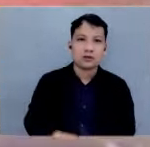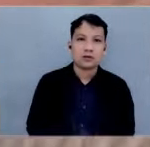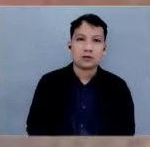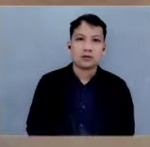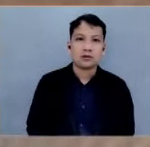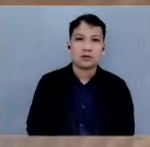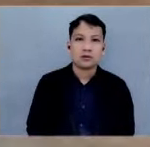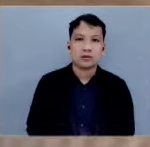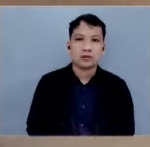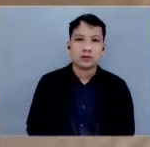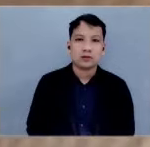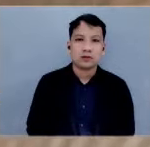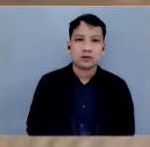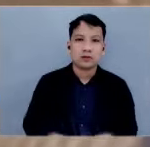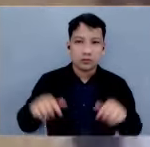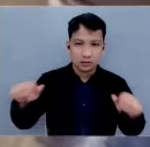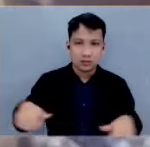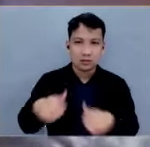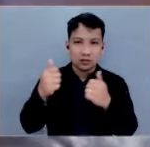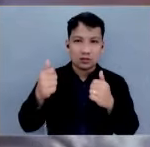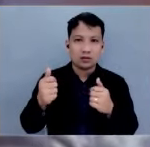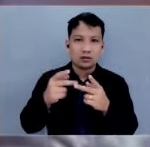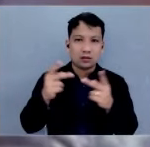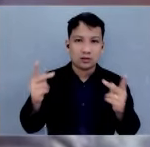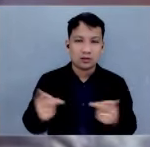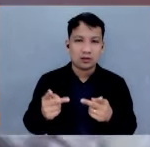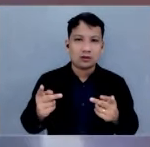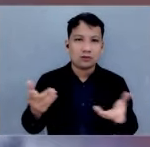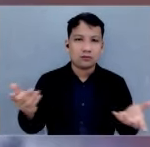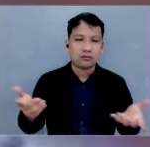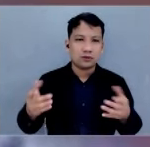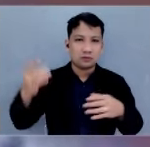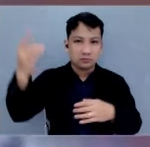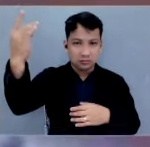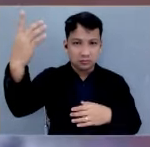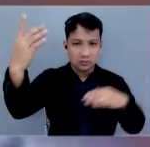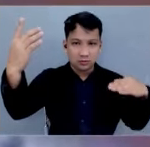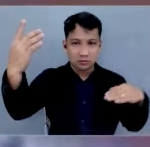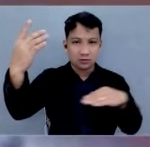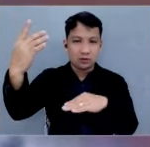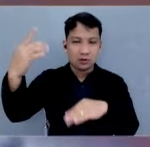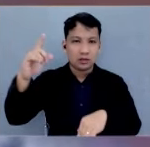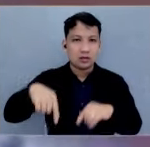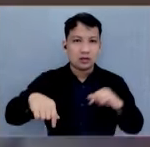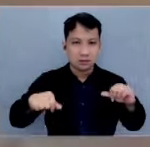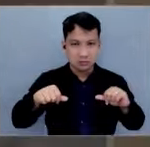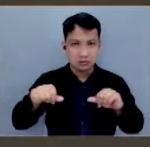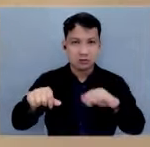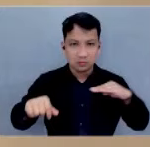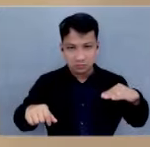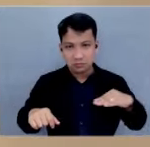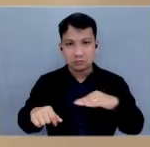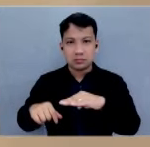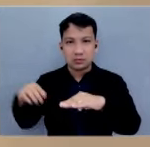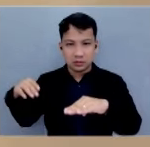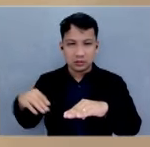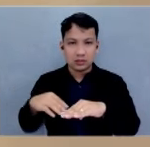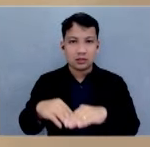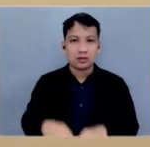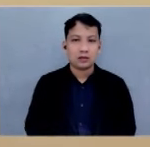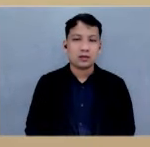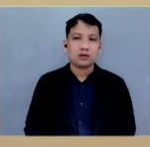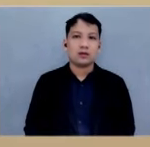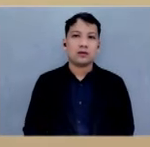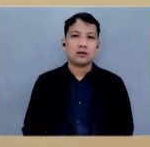otoridad, accident-prone area ang lugar. Wala kasing stoplight sa intersection, kaya dire-diretso ang takbo ng mga motorista. Kunting precaution lang